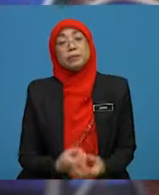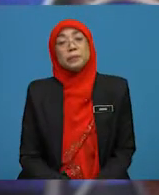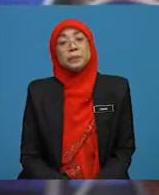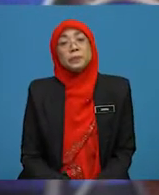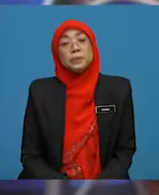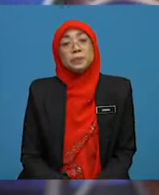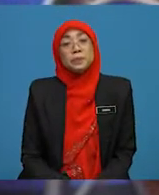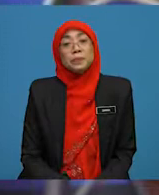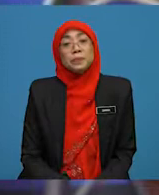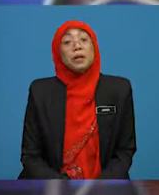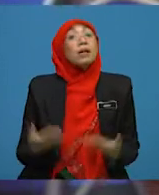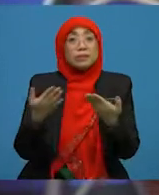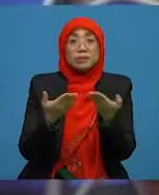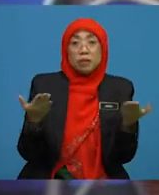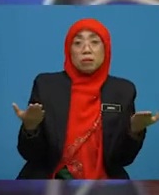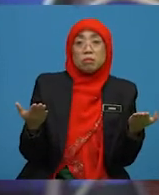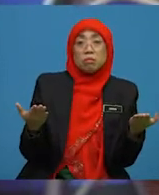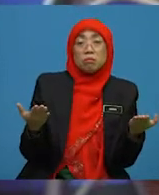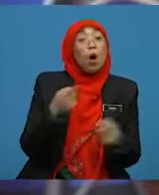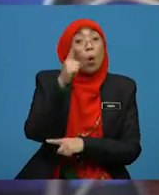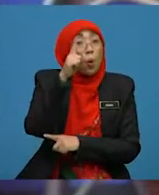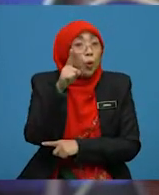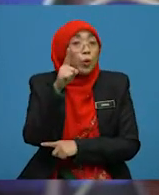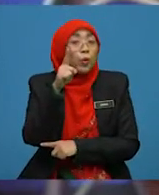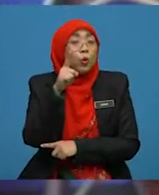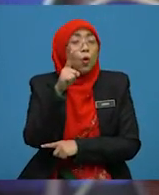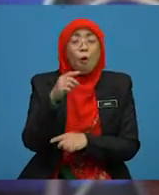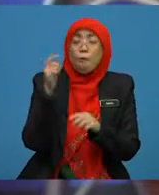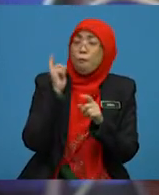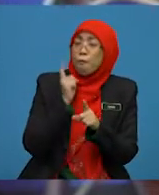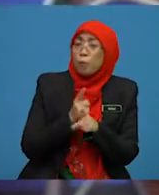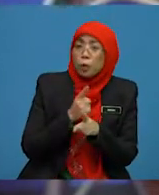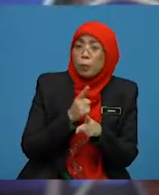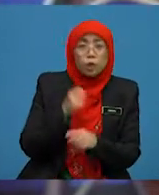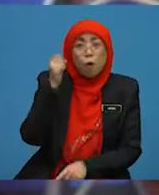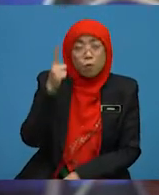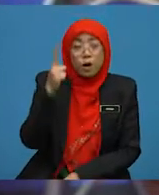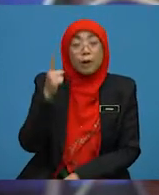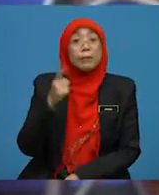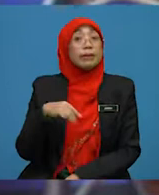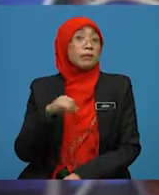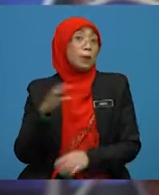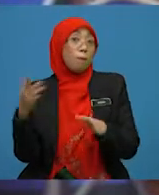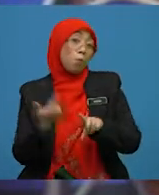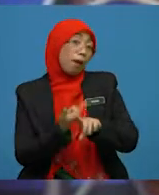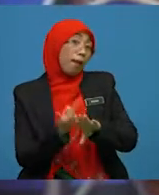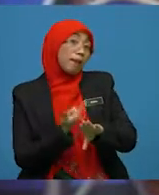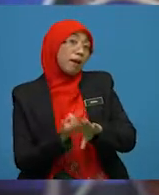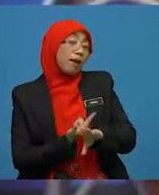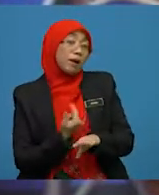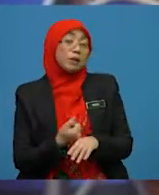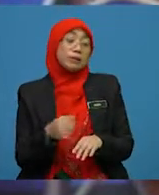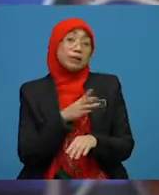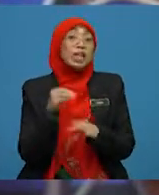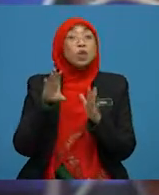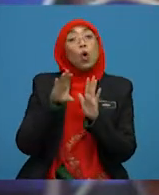Para pelajar sekalian, sebagai sesi pengukuhan, marilah kita sama-sama melihat beberapa